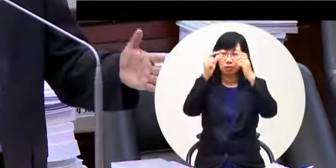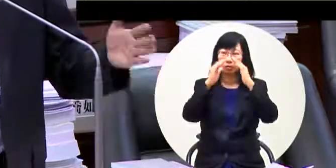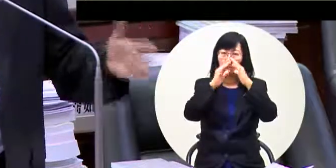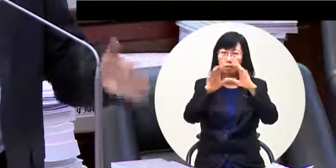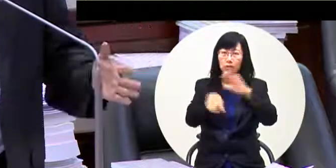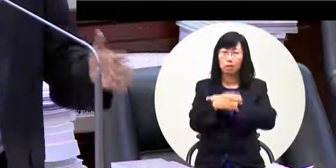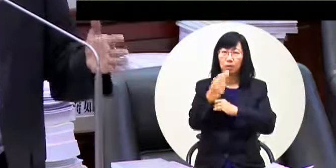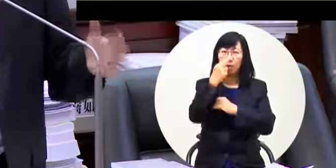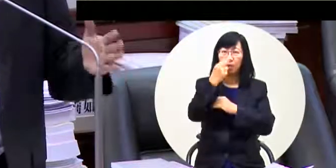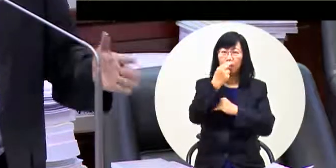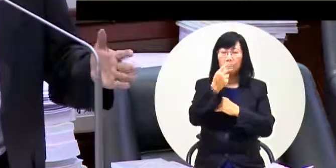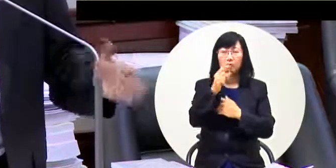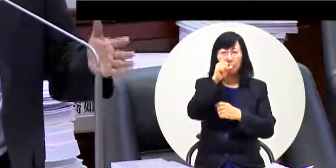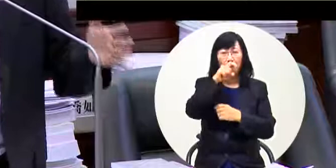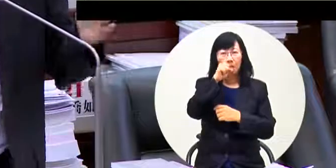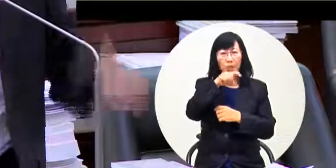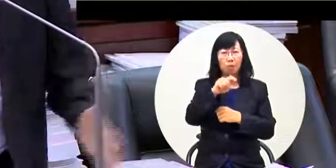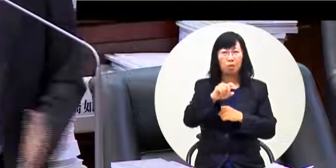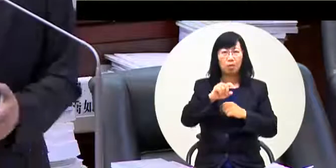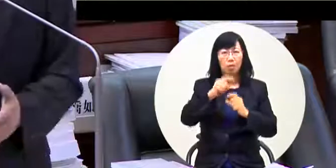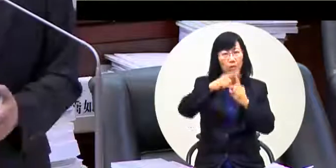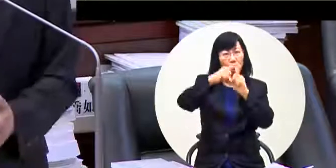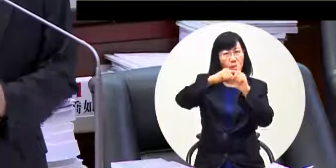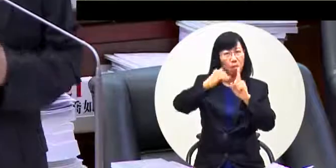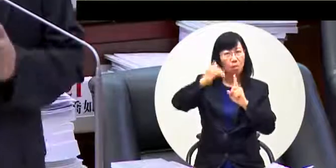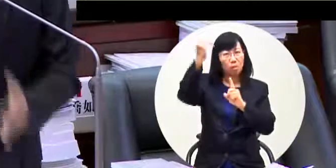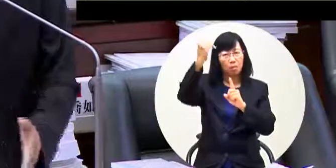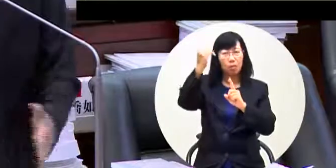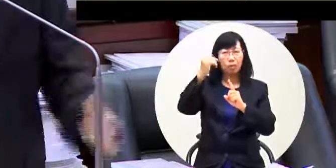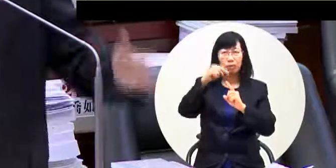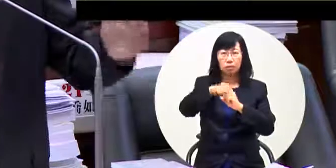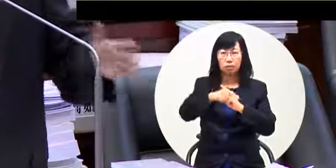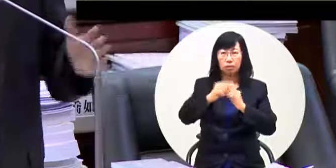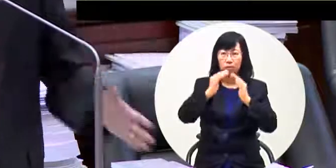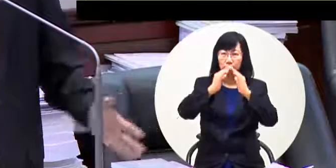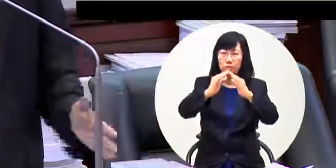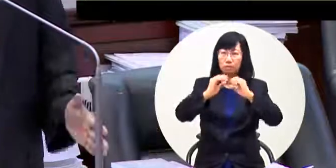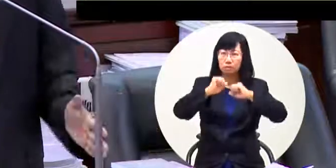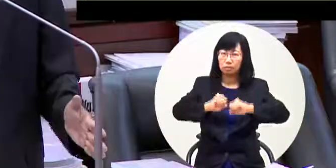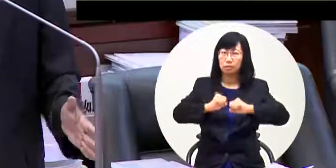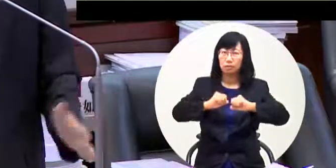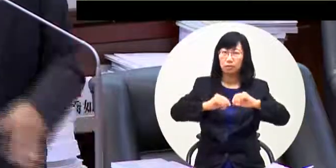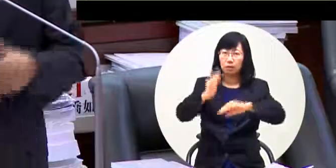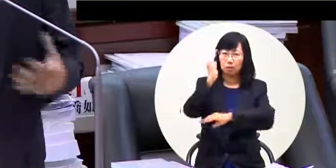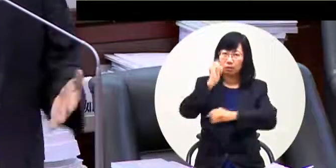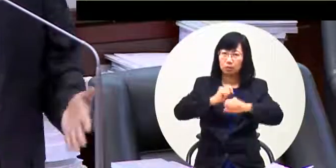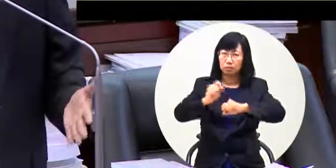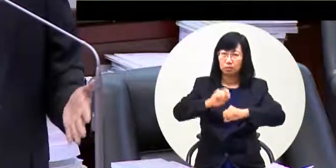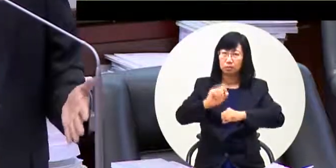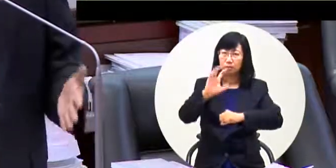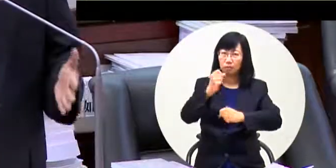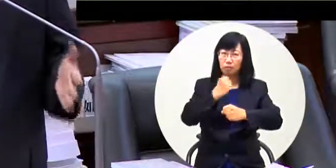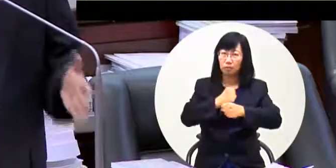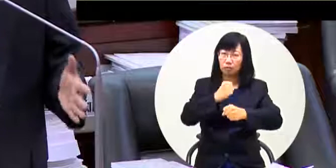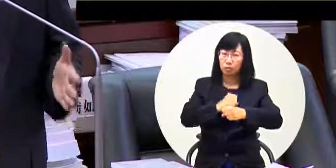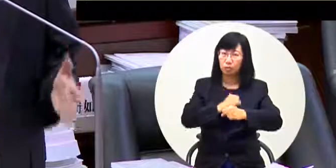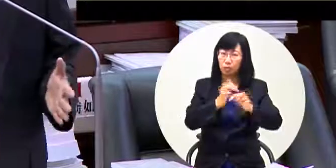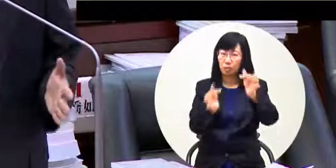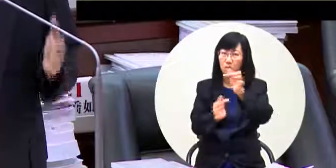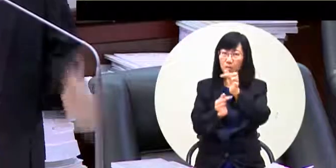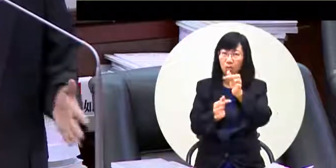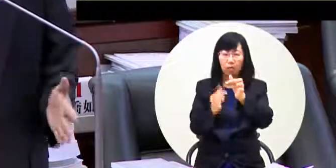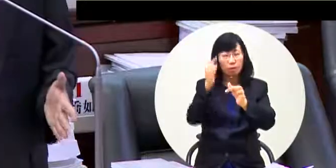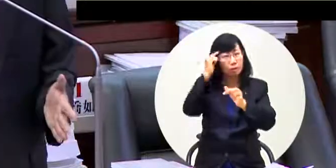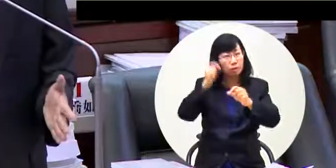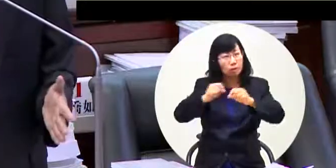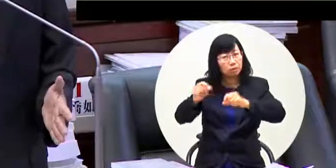底这个城市的健康政策是什么？我们有没有完整的去把它规划出来，然后大家一致来做这样的一个